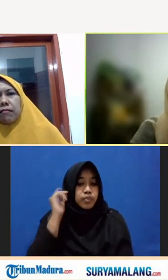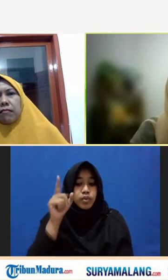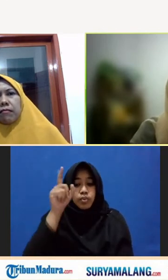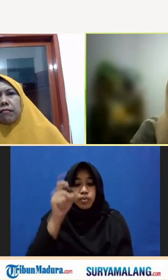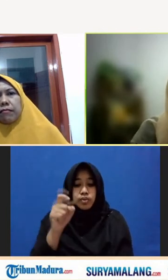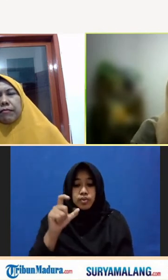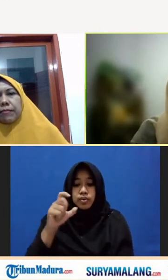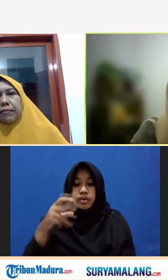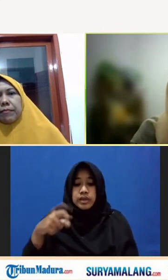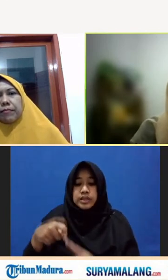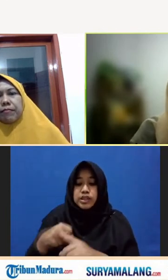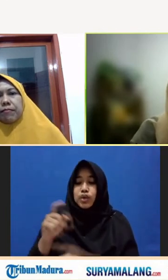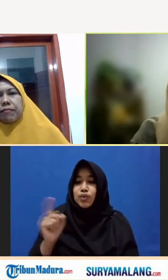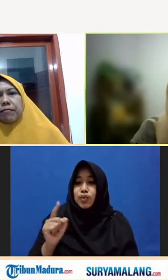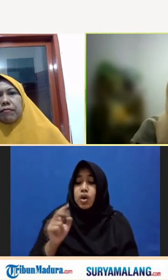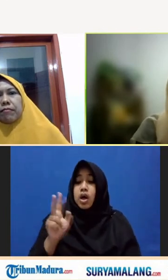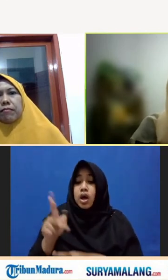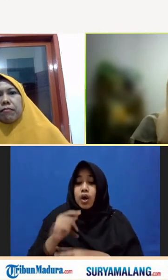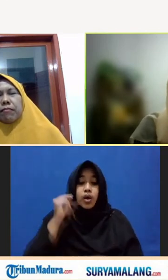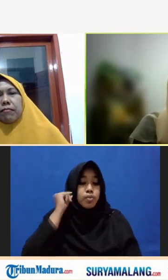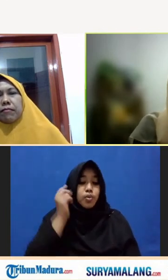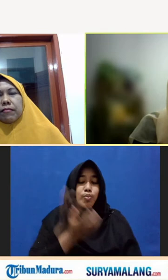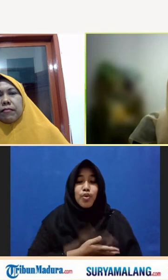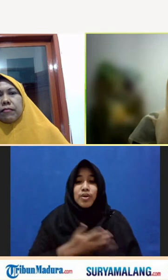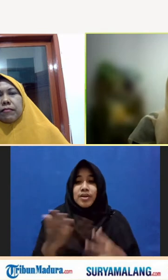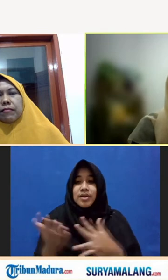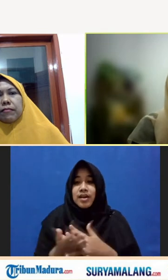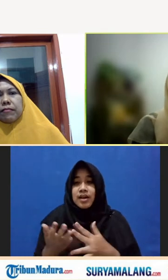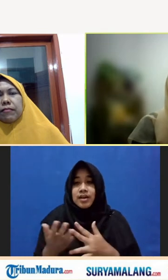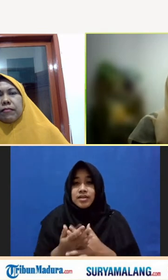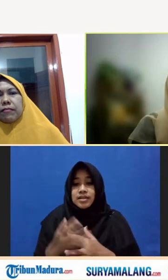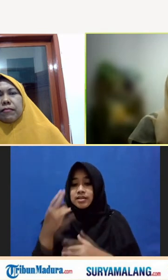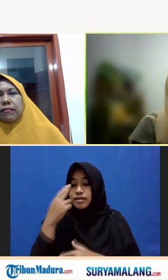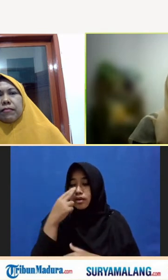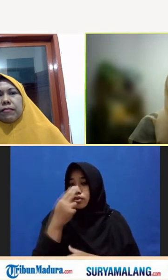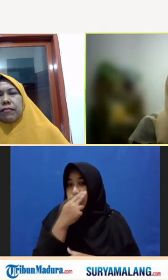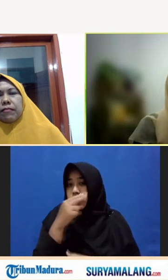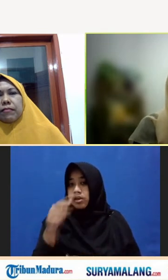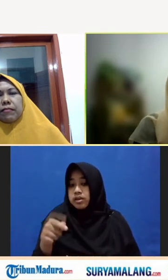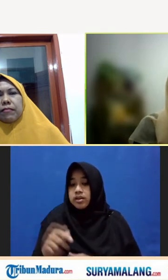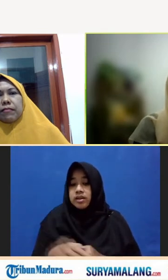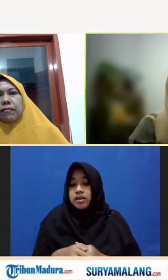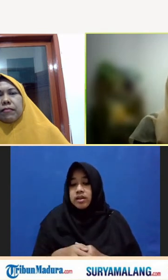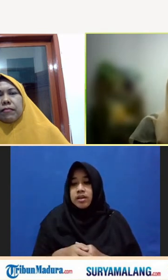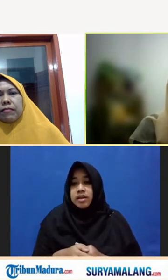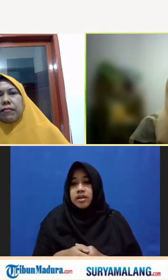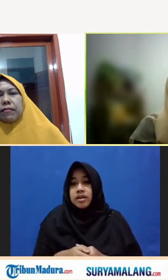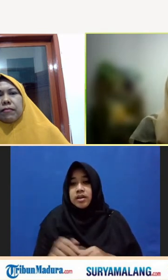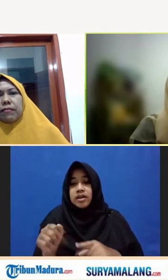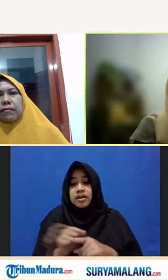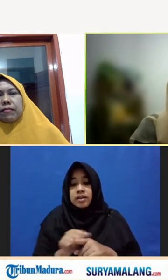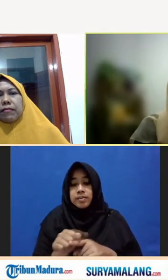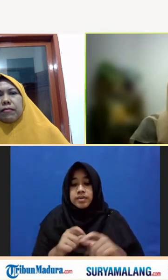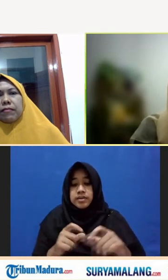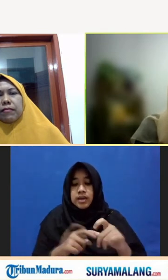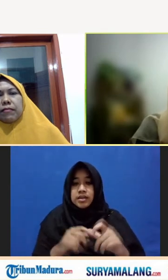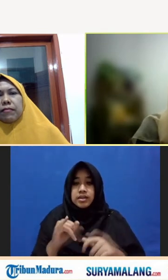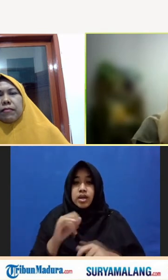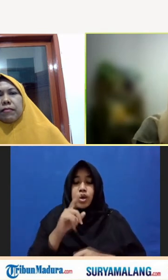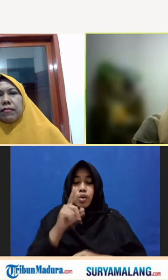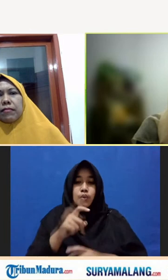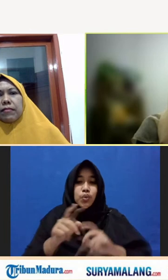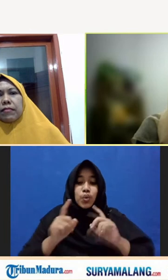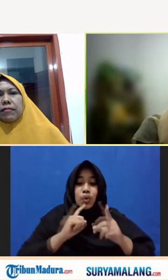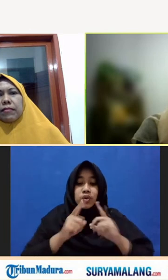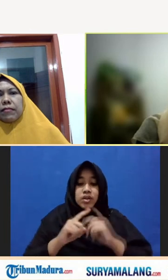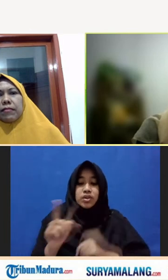Kalau ibu punya akses ke sensori integritas, ke terapis SI, ibu perlu konsultasi dulu supaya